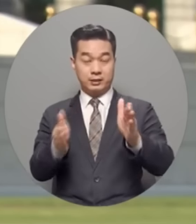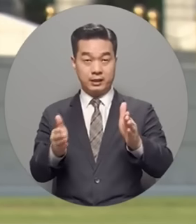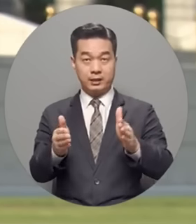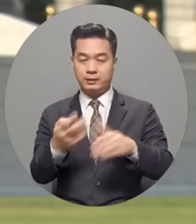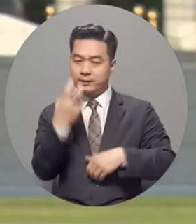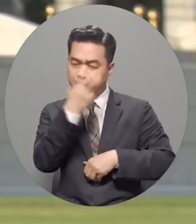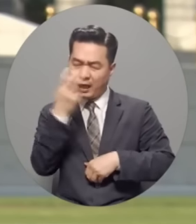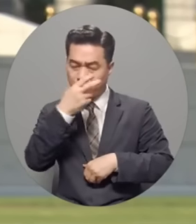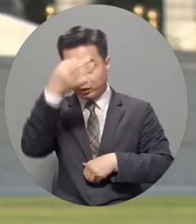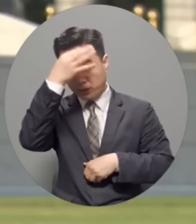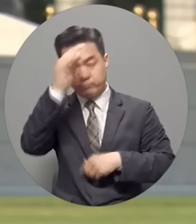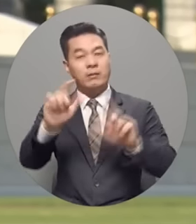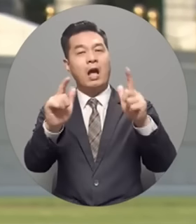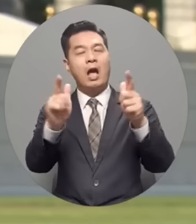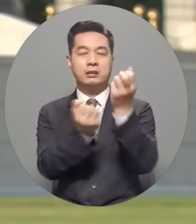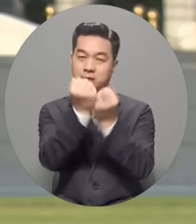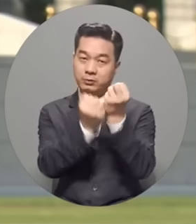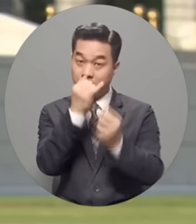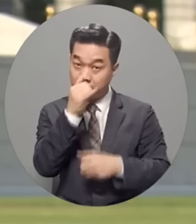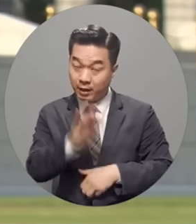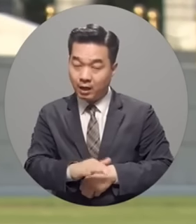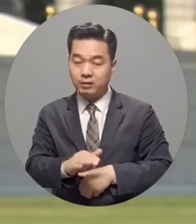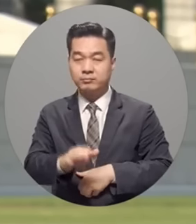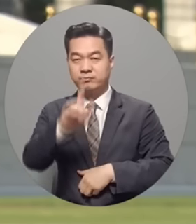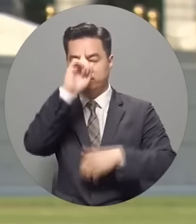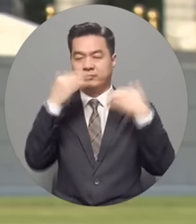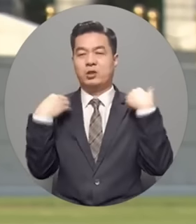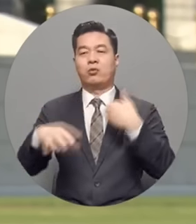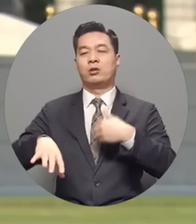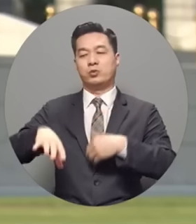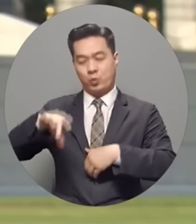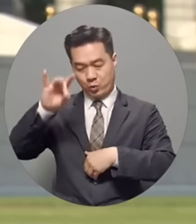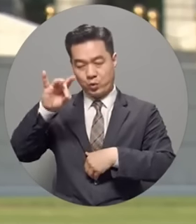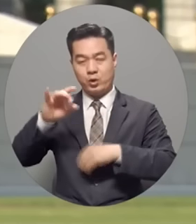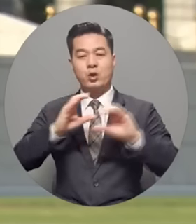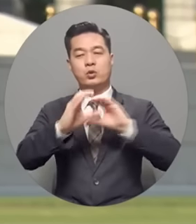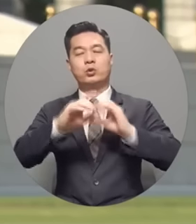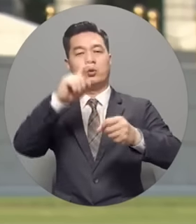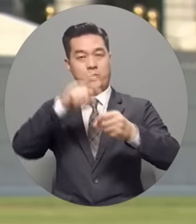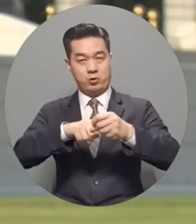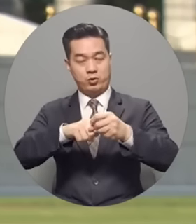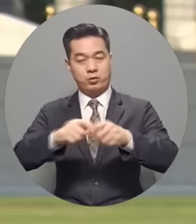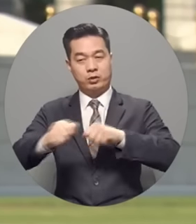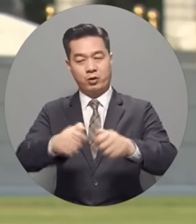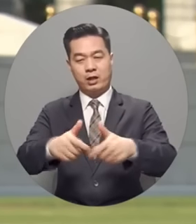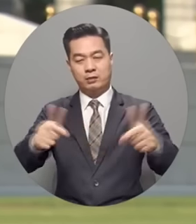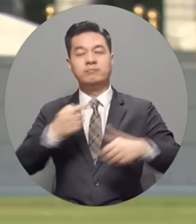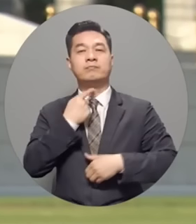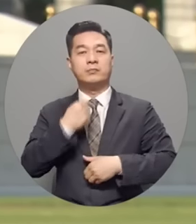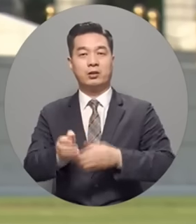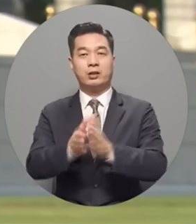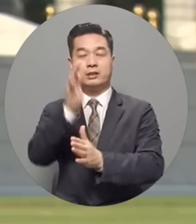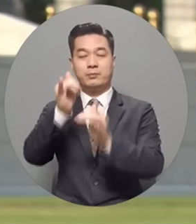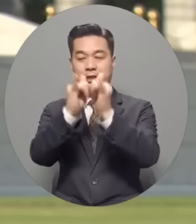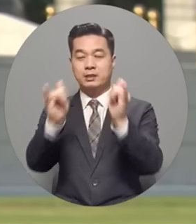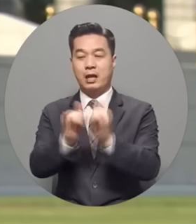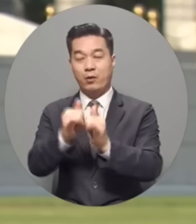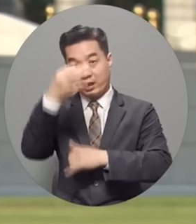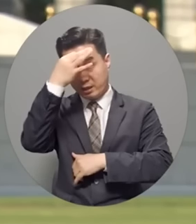게 아니라고 해명하고 있지만 정권 초기 국민과의 소통을 이유로 역할을 강화했던 시민사회 수석실